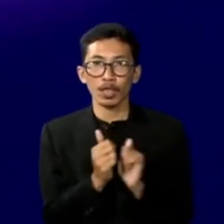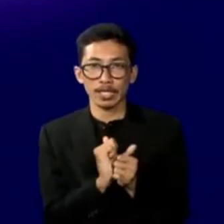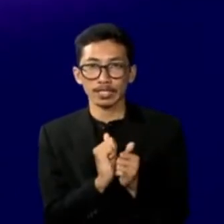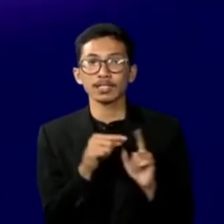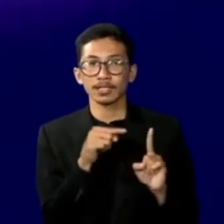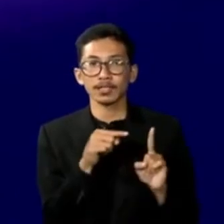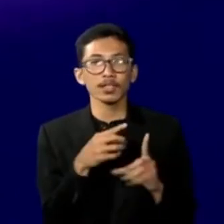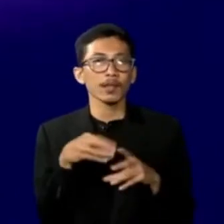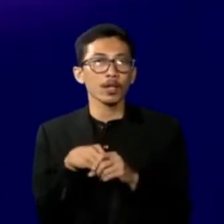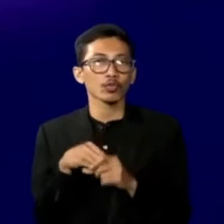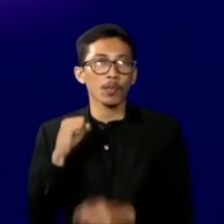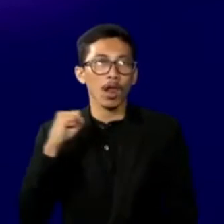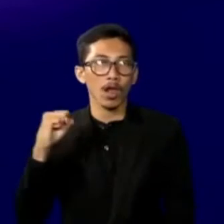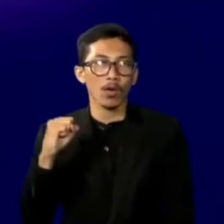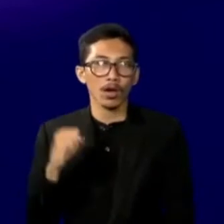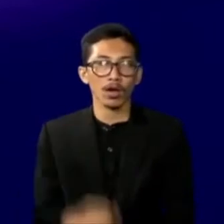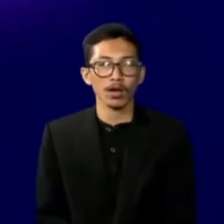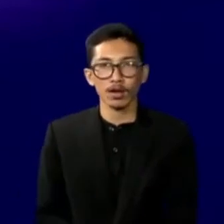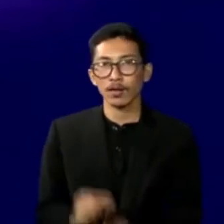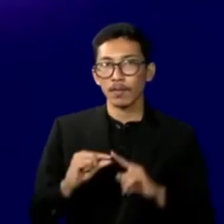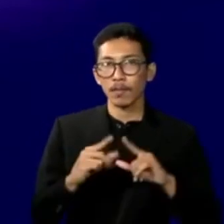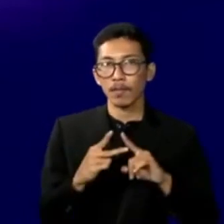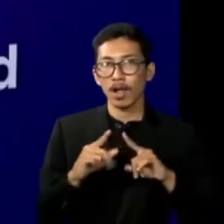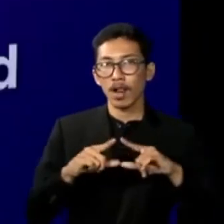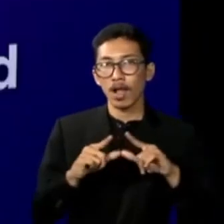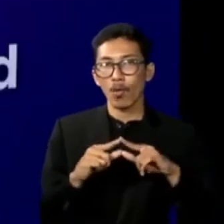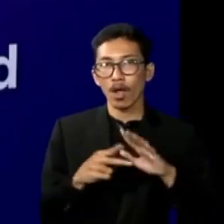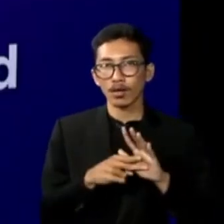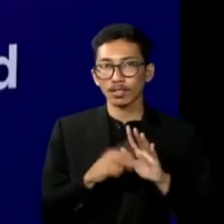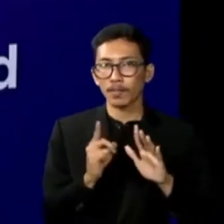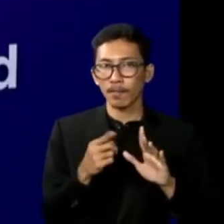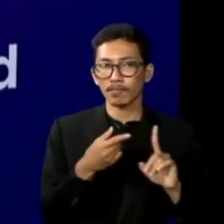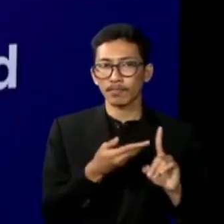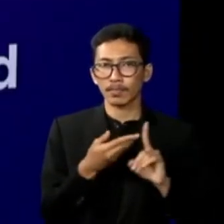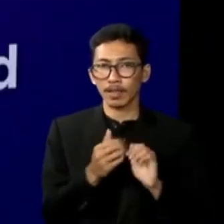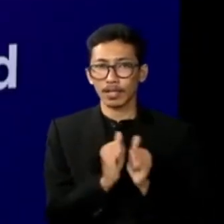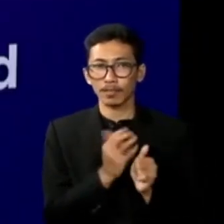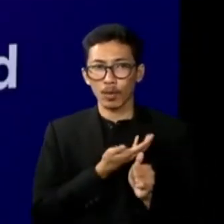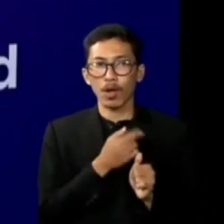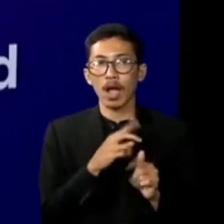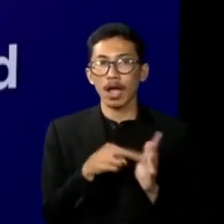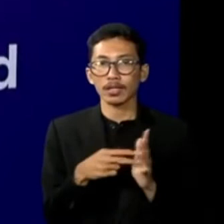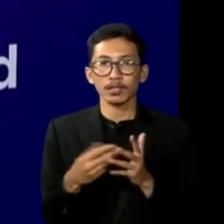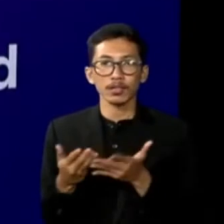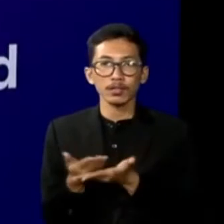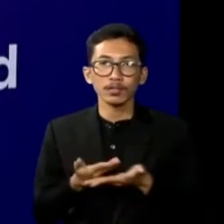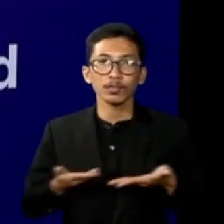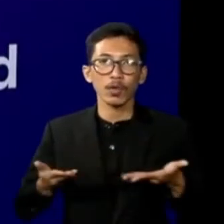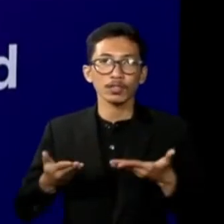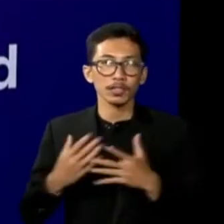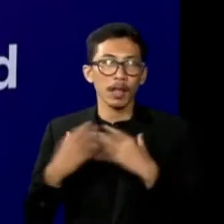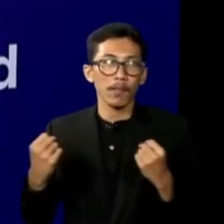sebagai pahlawan gitu betul sekali ya pahlawan karena menyelamatkan keluarganya lingkungannya juga ya dan juga